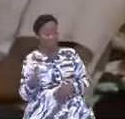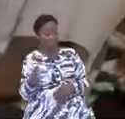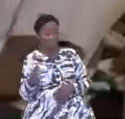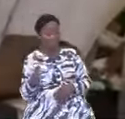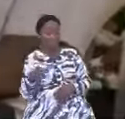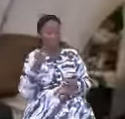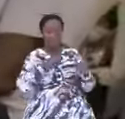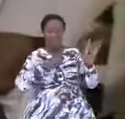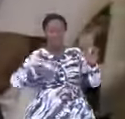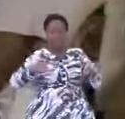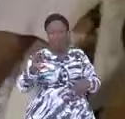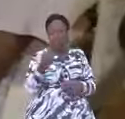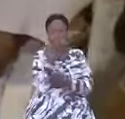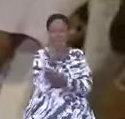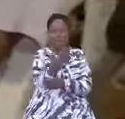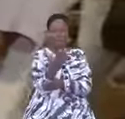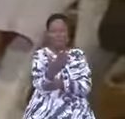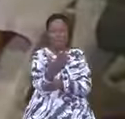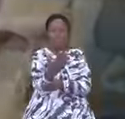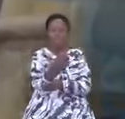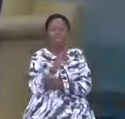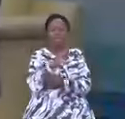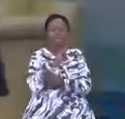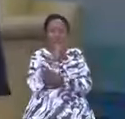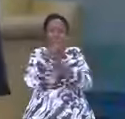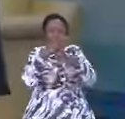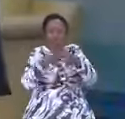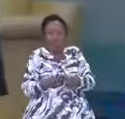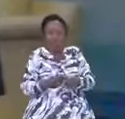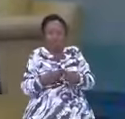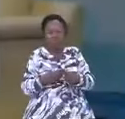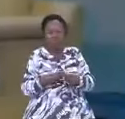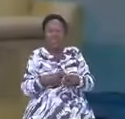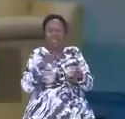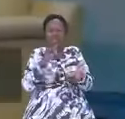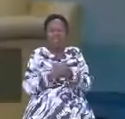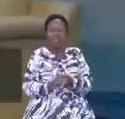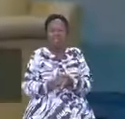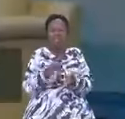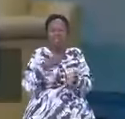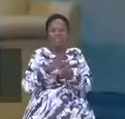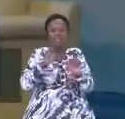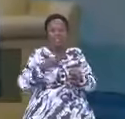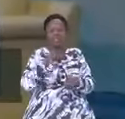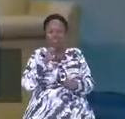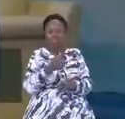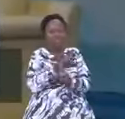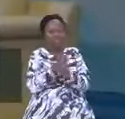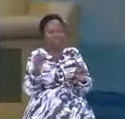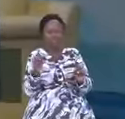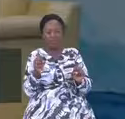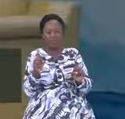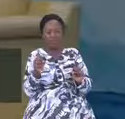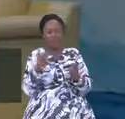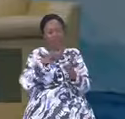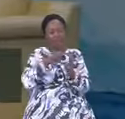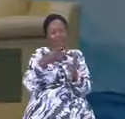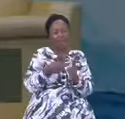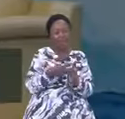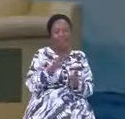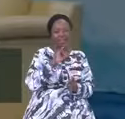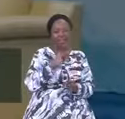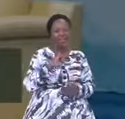n'est pas trop coûteux pour sauver ni son oreille trop